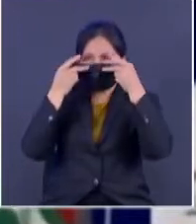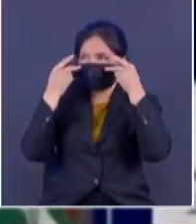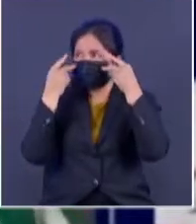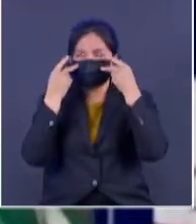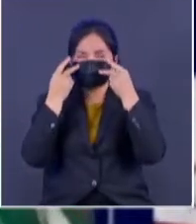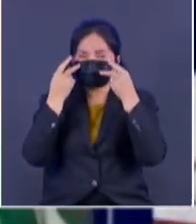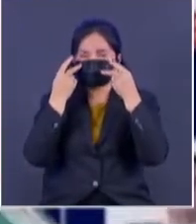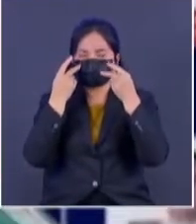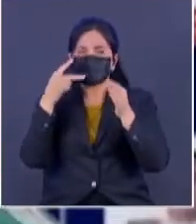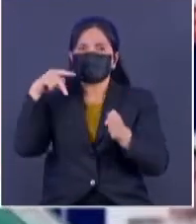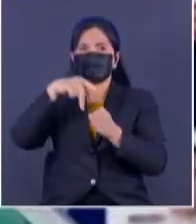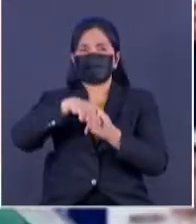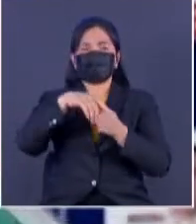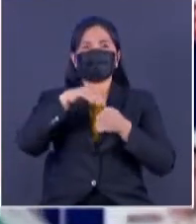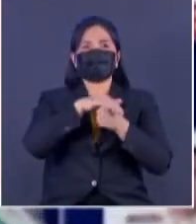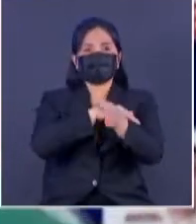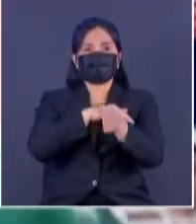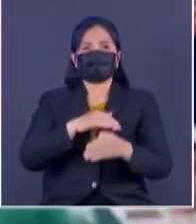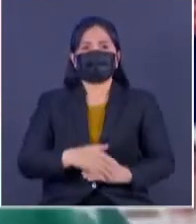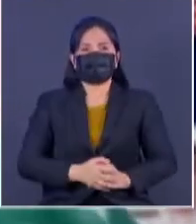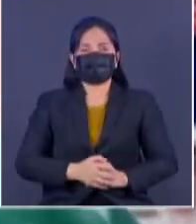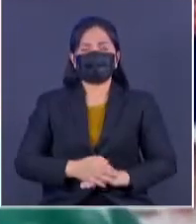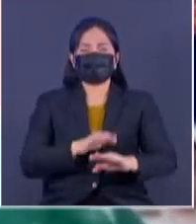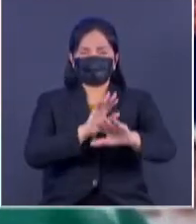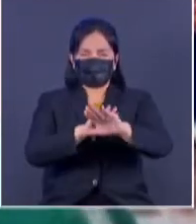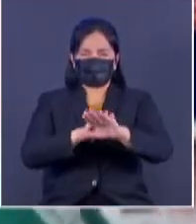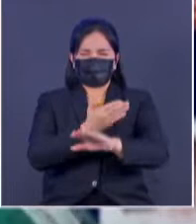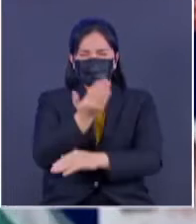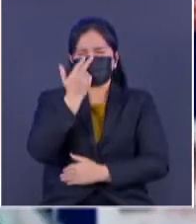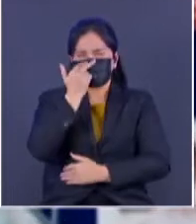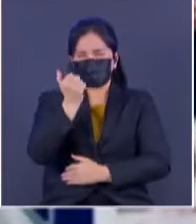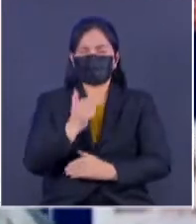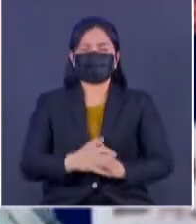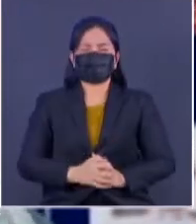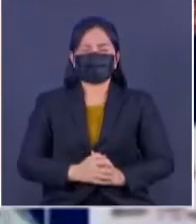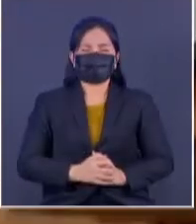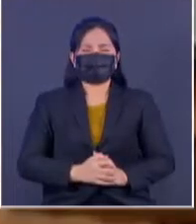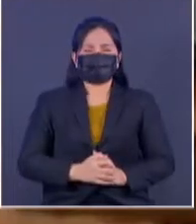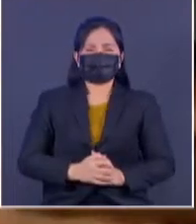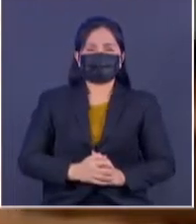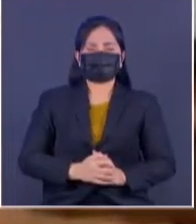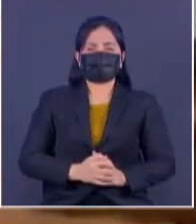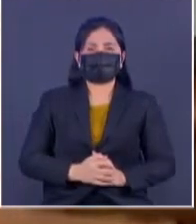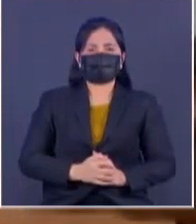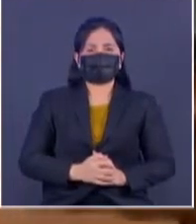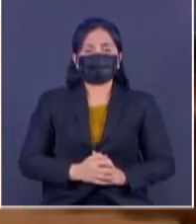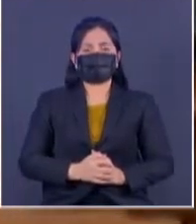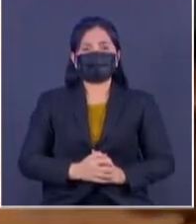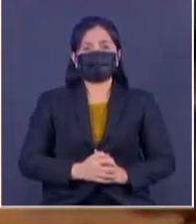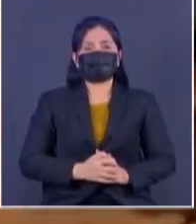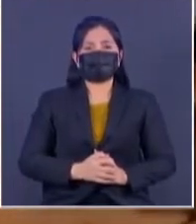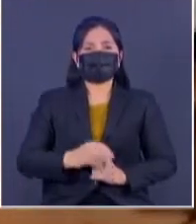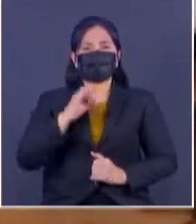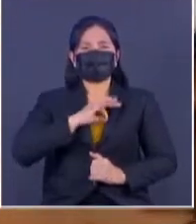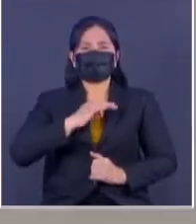ารอจ้องก่อเหตุอยู่ตลอดเวลาน ี่คือคำเตือนเลยนะครับ ครับต้องระมัดระวังนะฮะแล้วก็อย่างที่บอกว่าดีใจจ